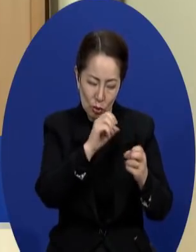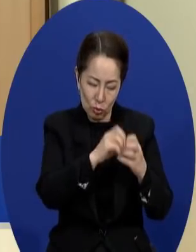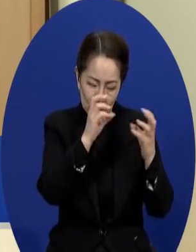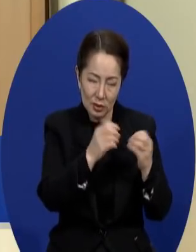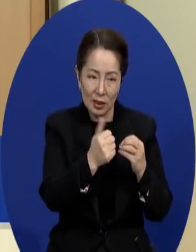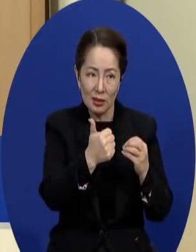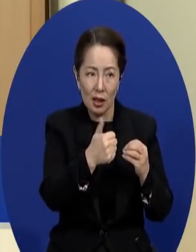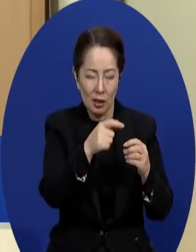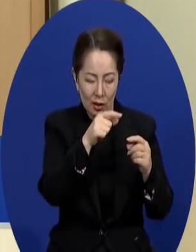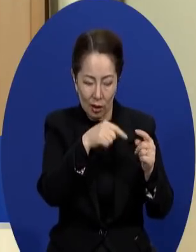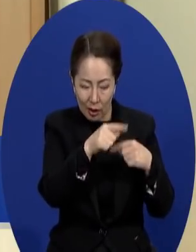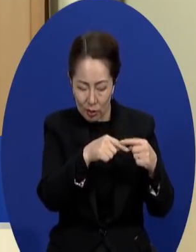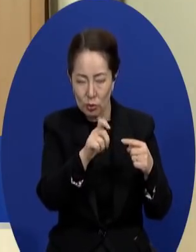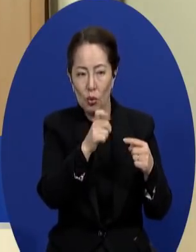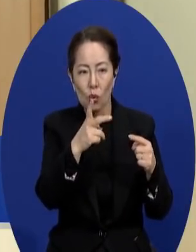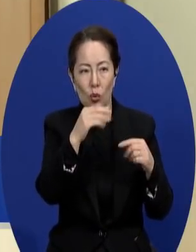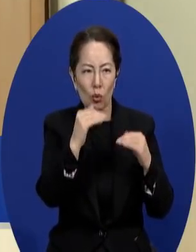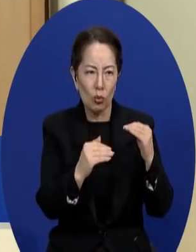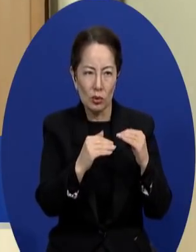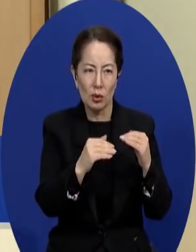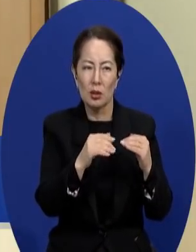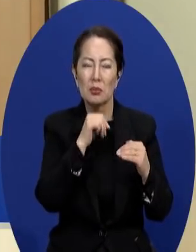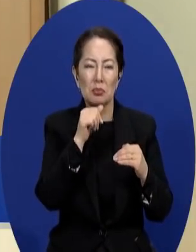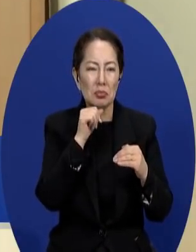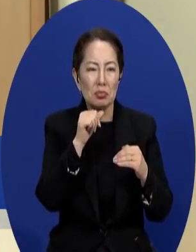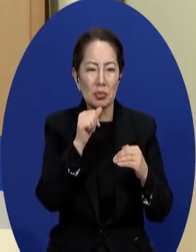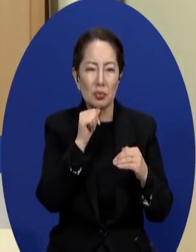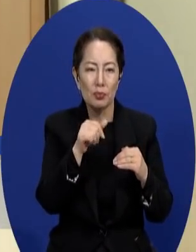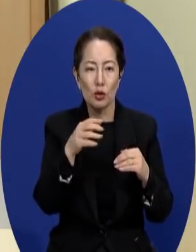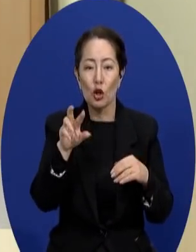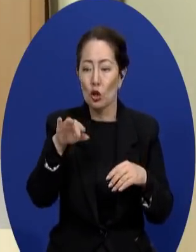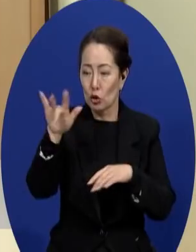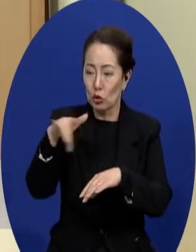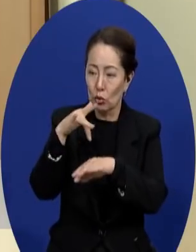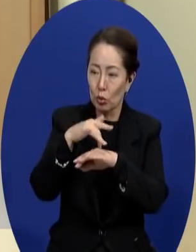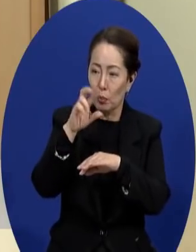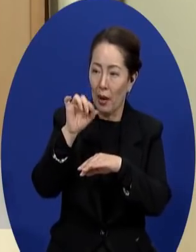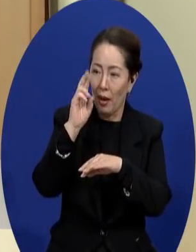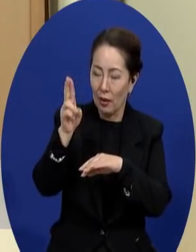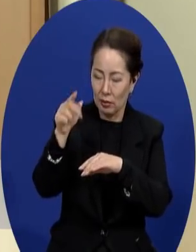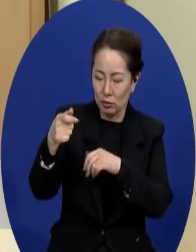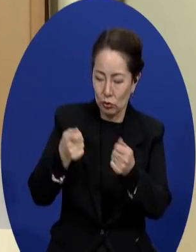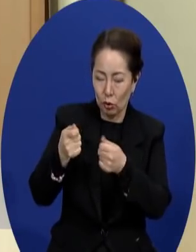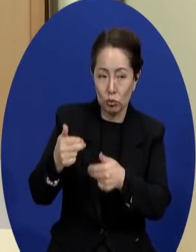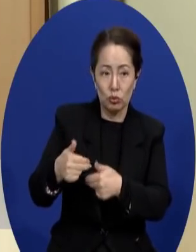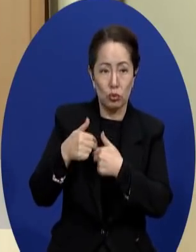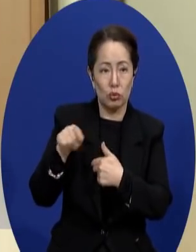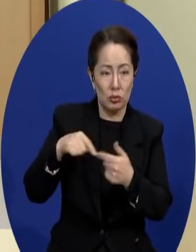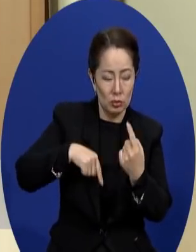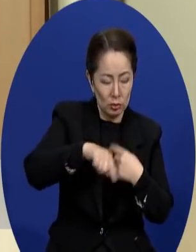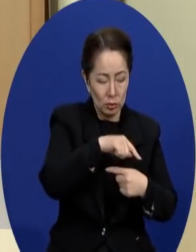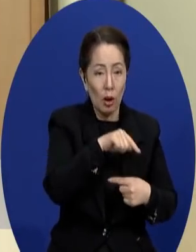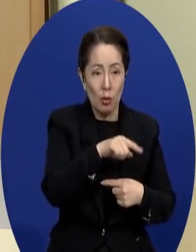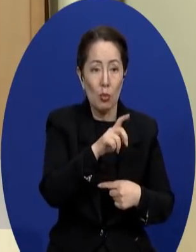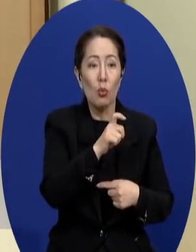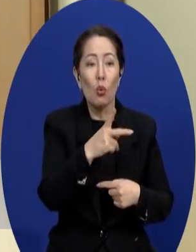байгаа хүүгийн уналт биш үү, хүүгийн бууралт биш. Энэ бол ерөөсөө төв банкар механикаар зохицуулж байгаа зохицуулалт. А энэ